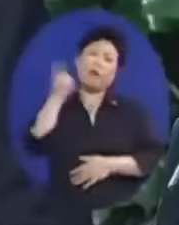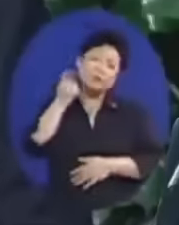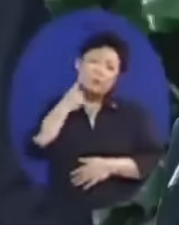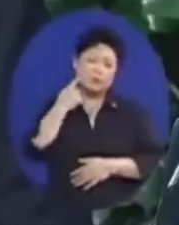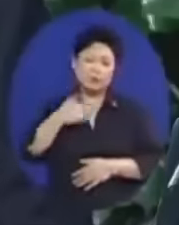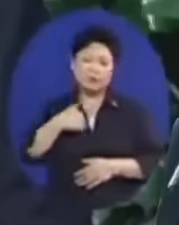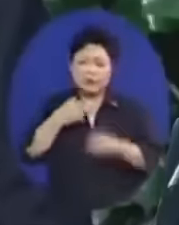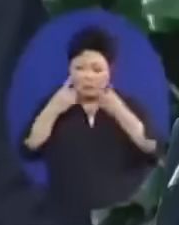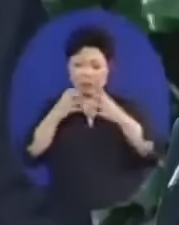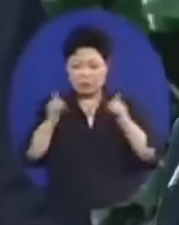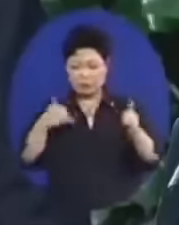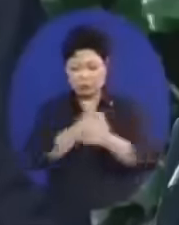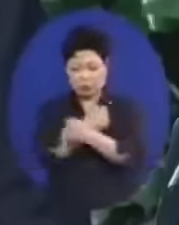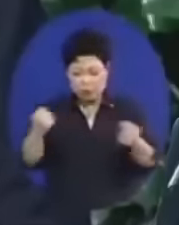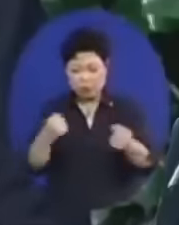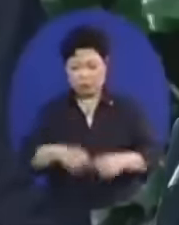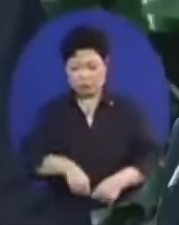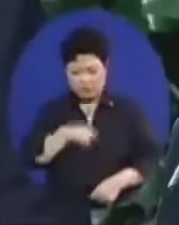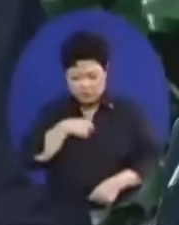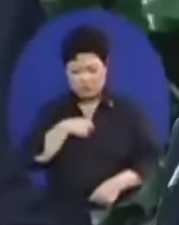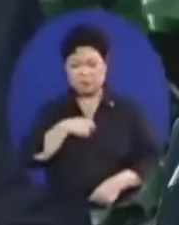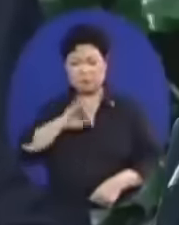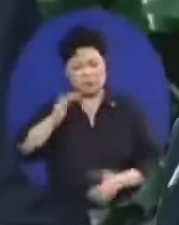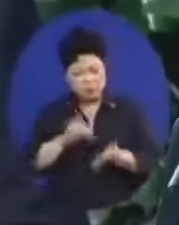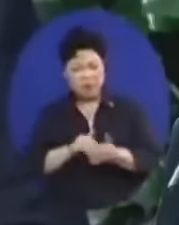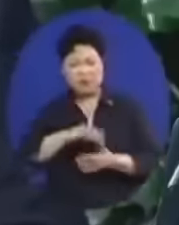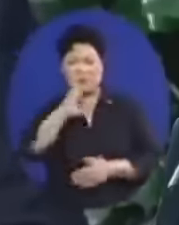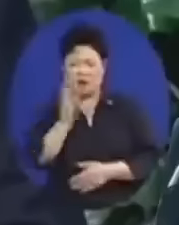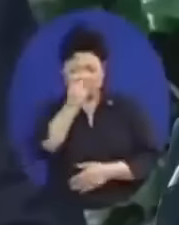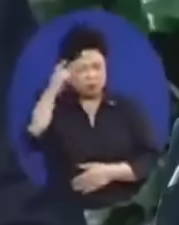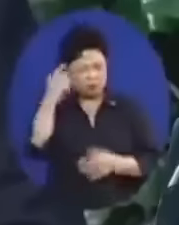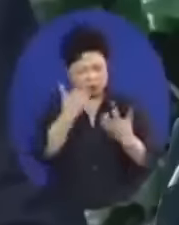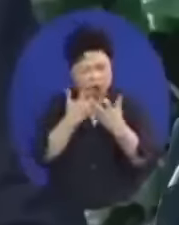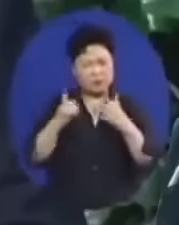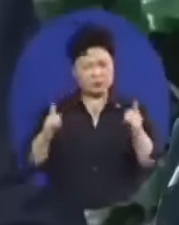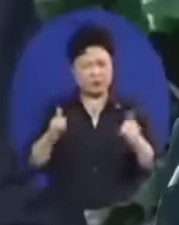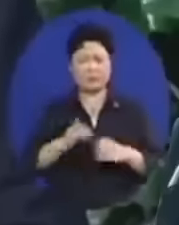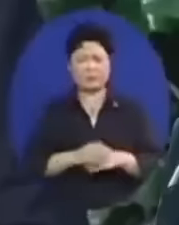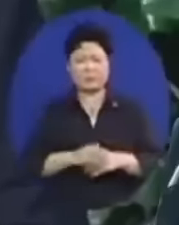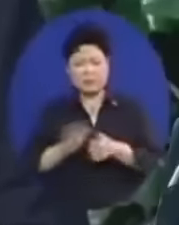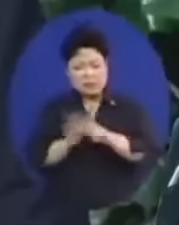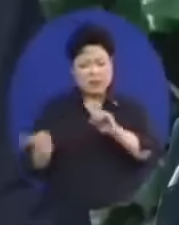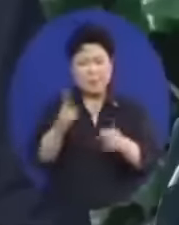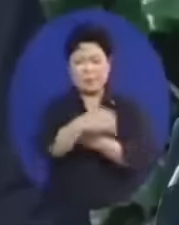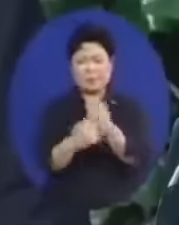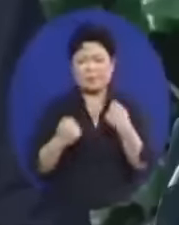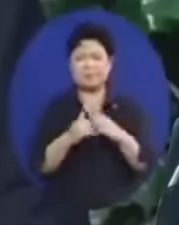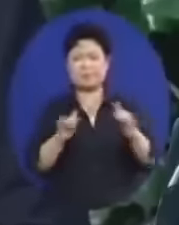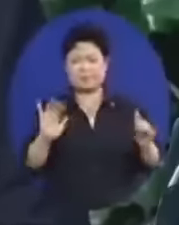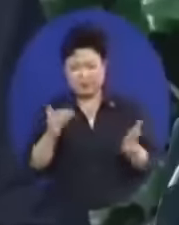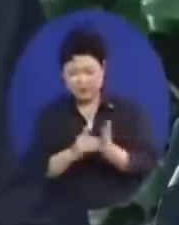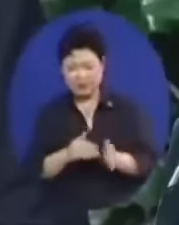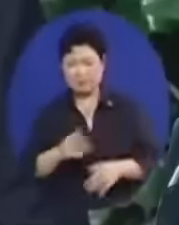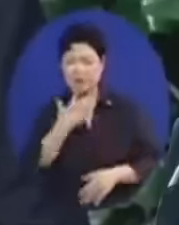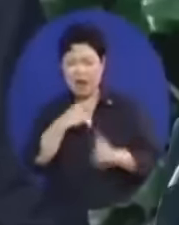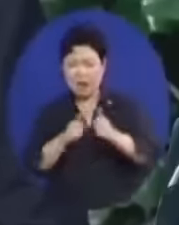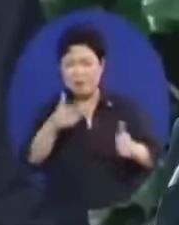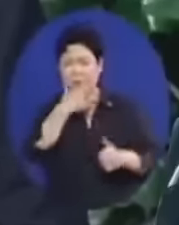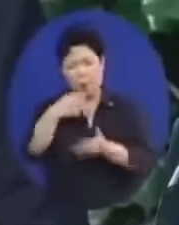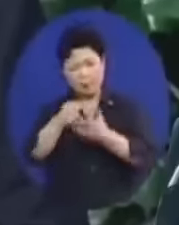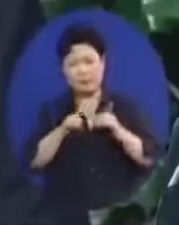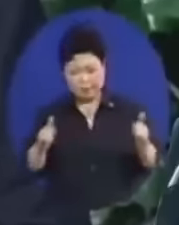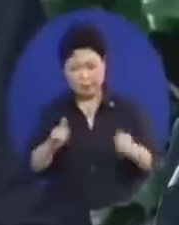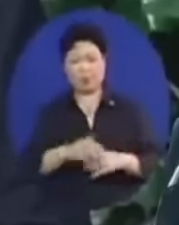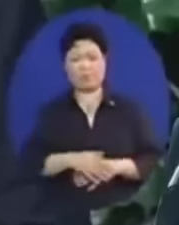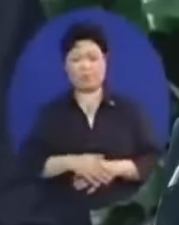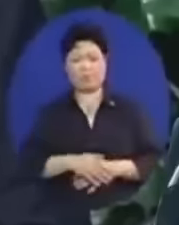피조물은 용서받고 의롭게 된 사람이고 거룩하고 성령 충만한 사람이고 치료받고 건강한 사람이고 아브라함의 복을 받은